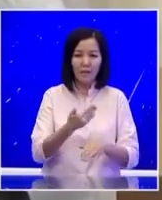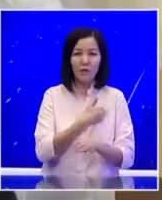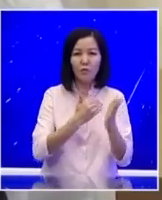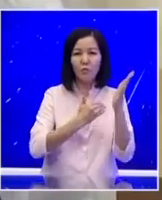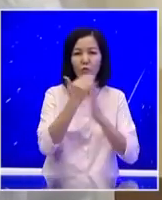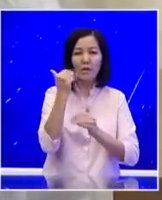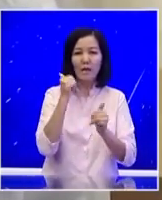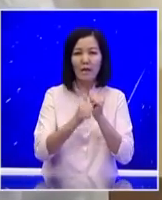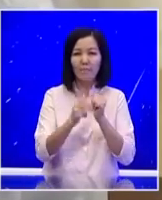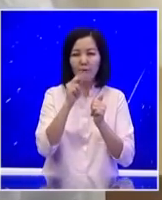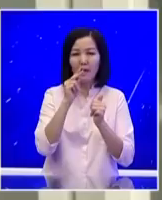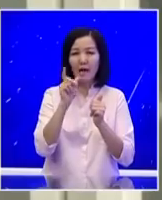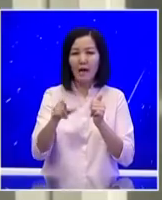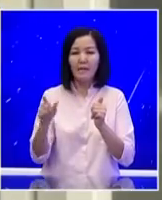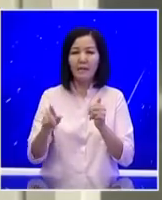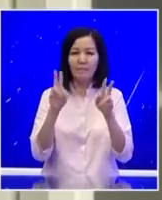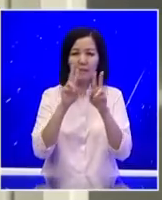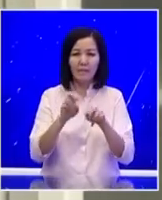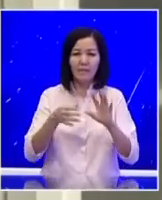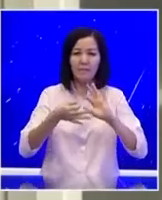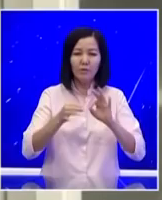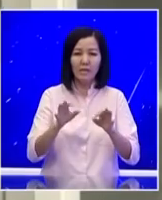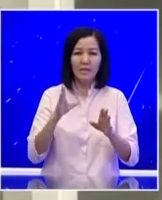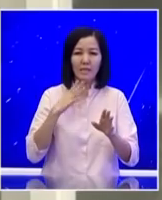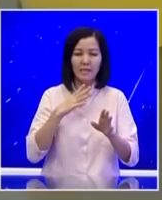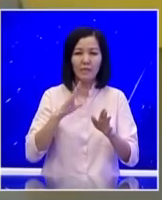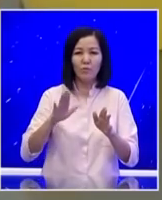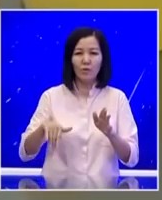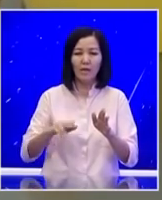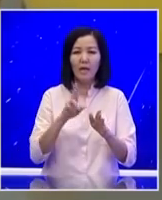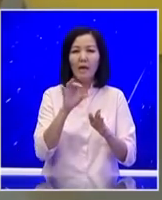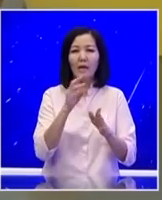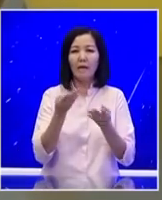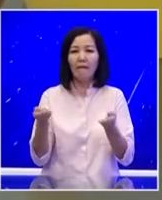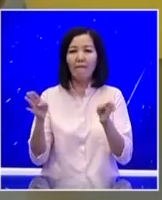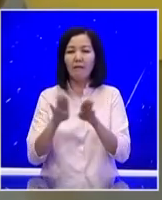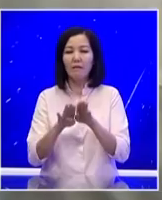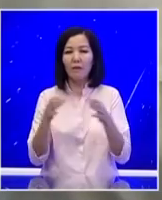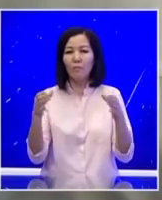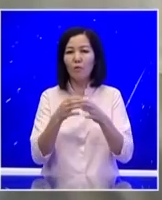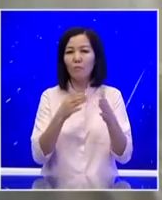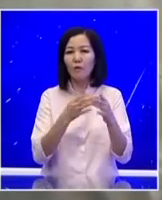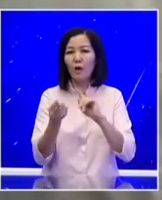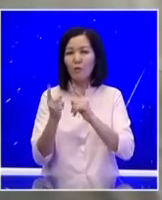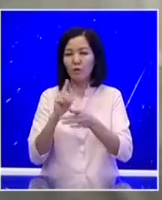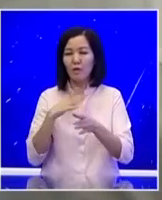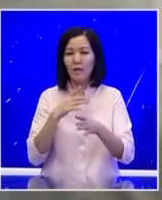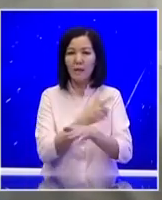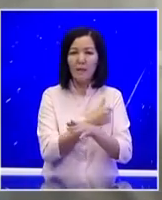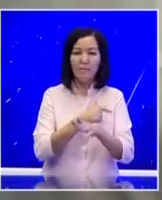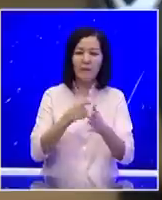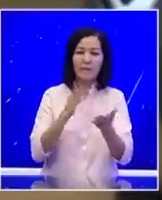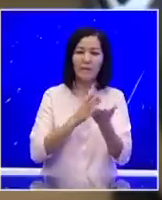әрбір күдікті алдымен сүзгі бөлімінде кешенді тексеріледі. Артынша карантиндік бөлімге жөнелтіледі. Медициналық